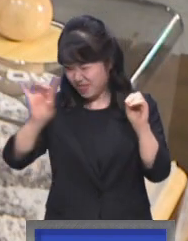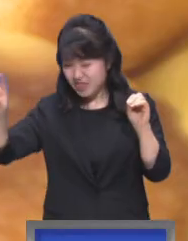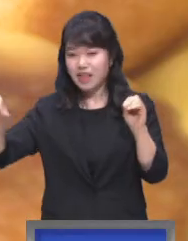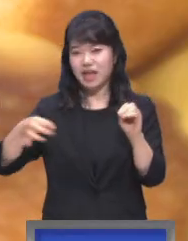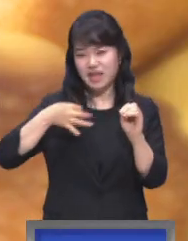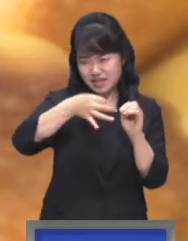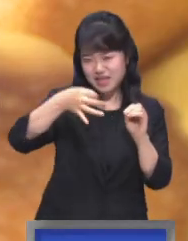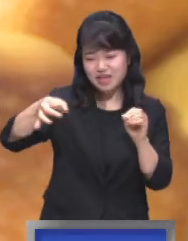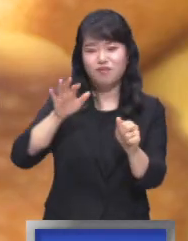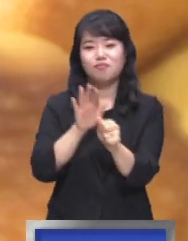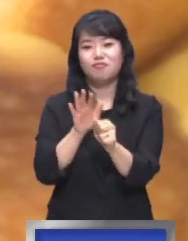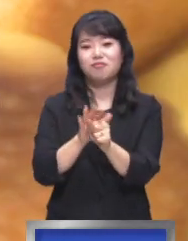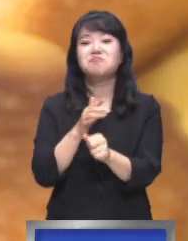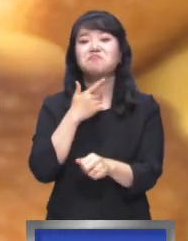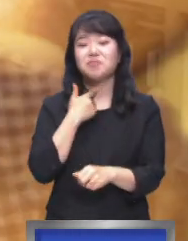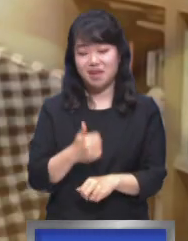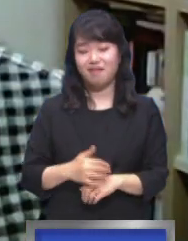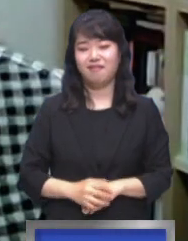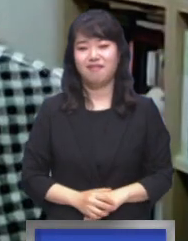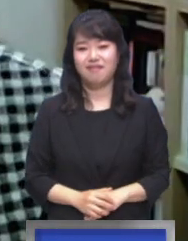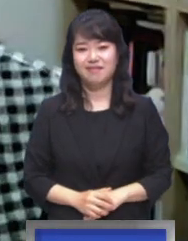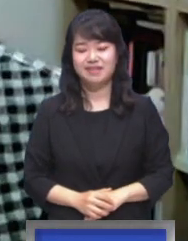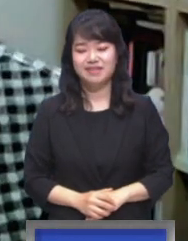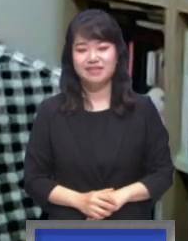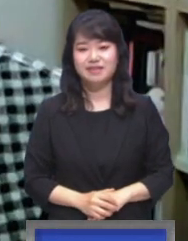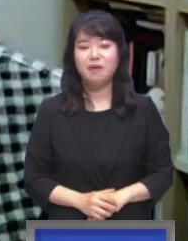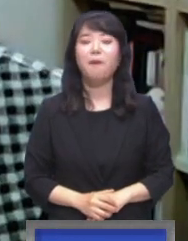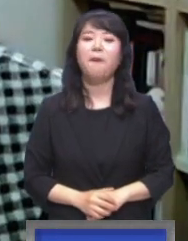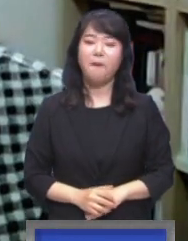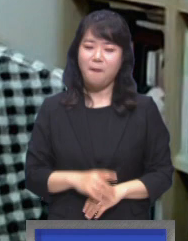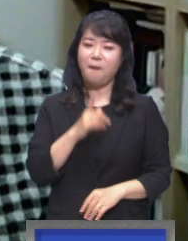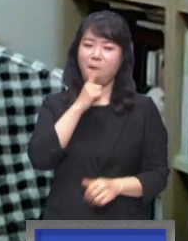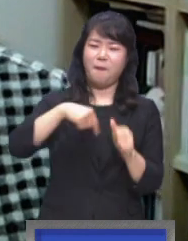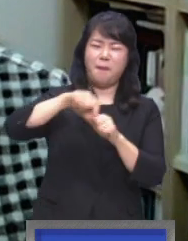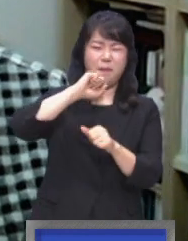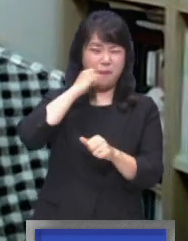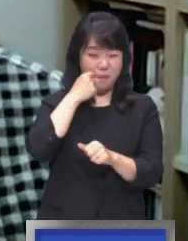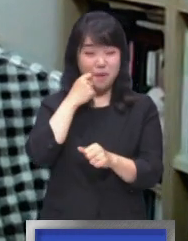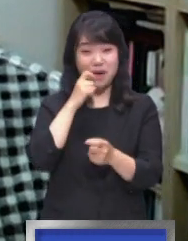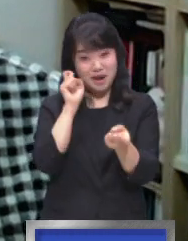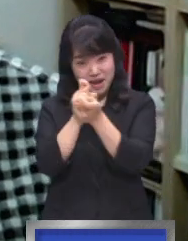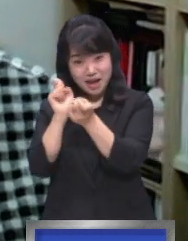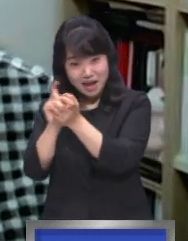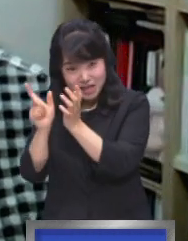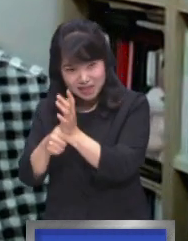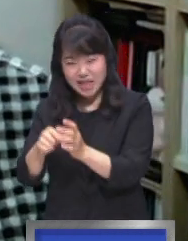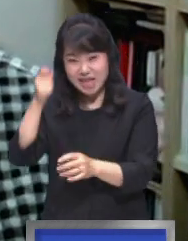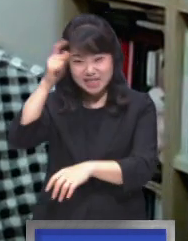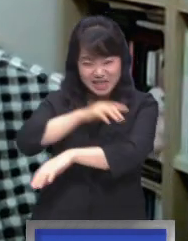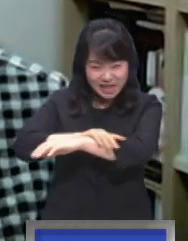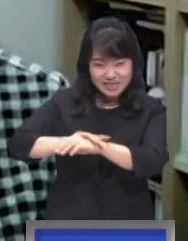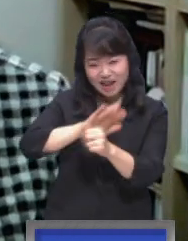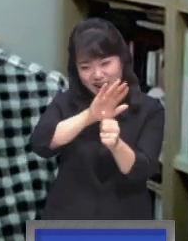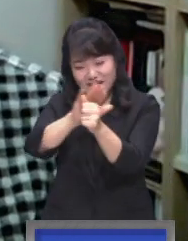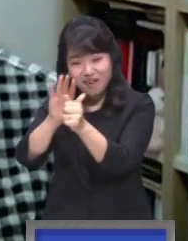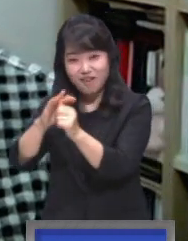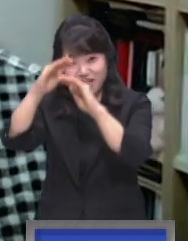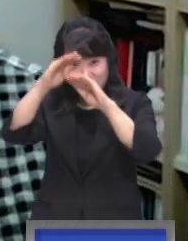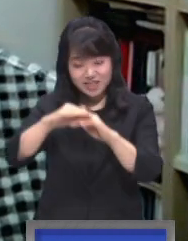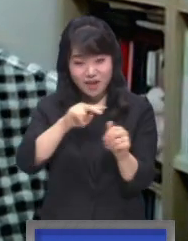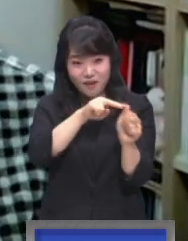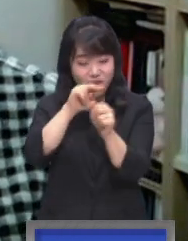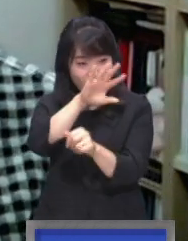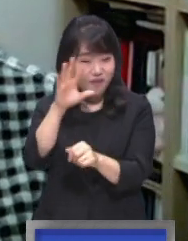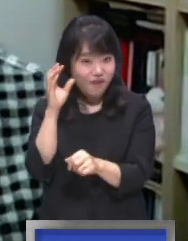14일까지 지원했었습니다. 네, 어려운 이 코로나19를 슬기롭게 또 이겨낸 다른 자치구의